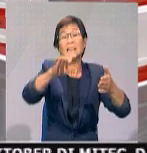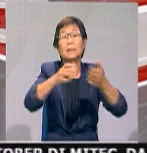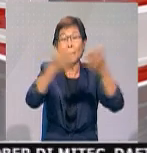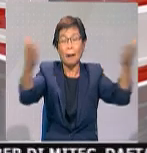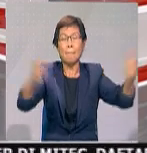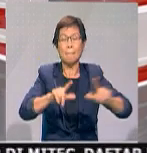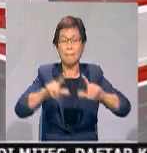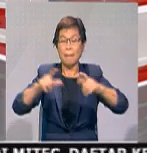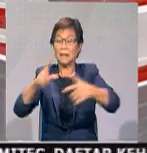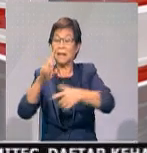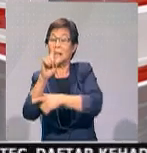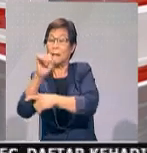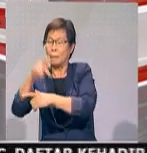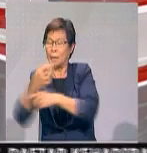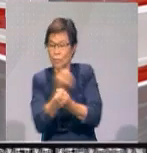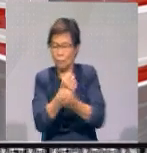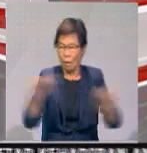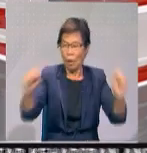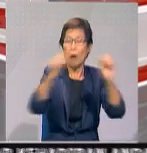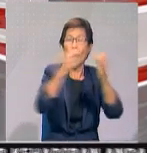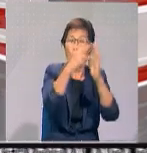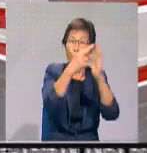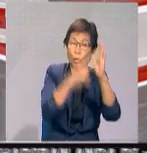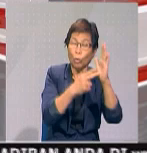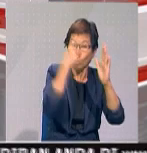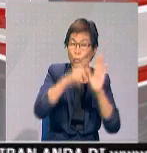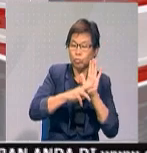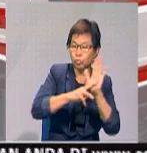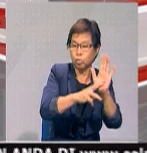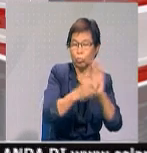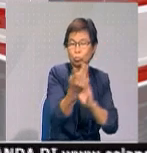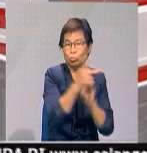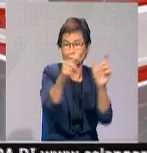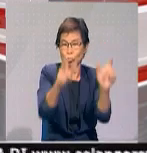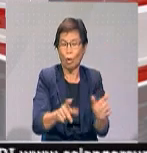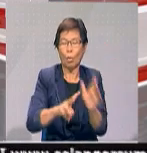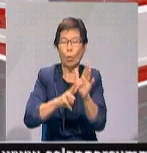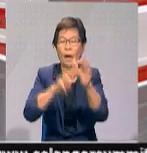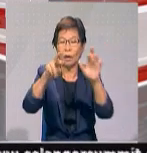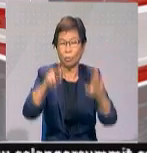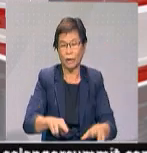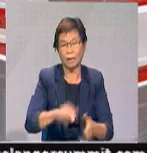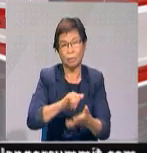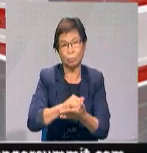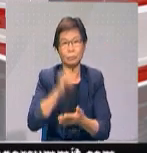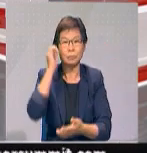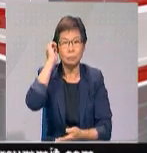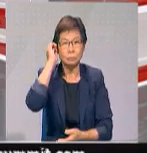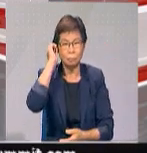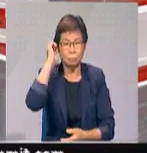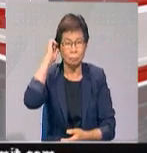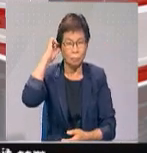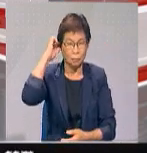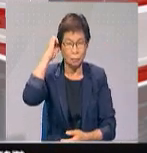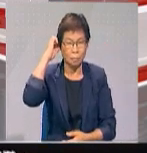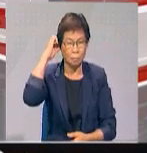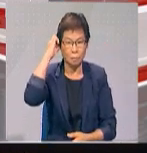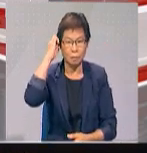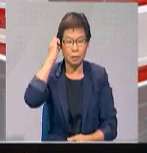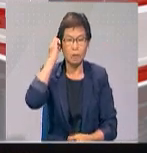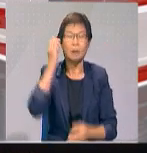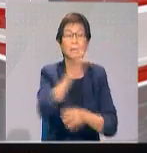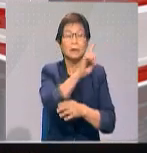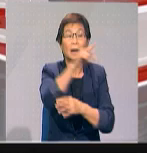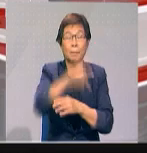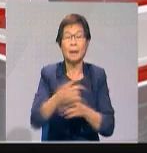parti itu akan menyediakan pasukan perundangan untuk mewakili kedua-dua wakil rakyat parti itu. DAP juga telah meminta Naib